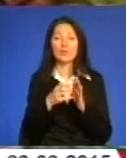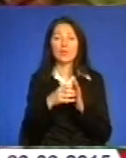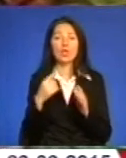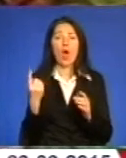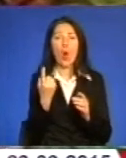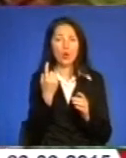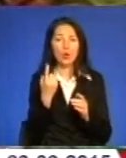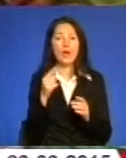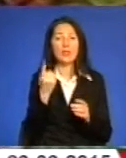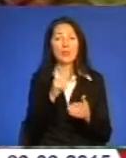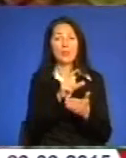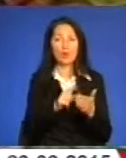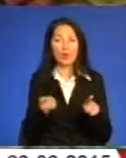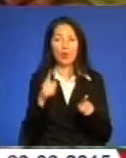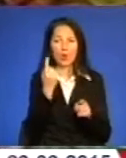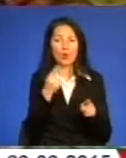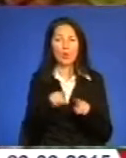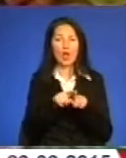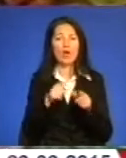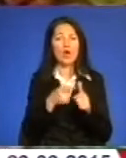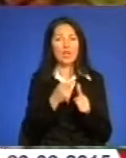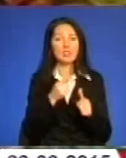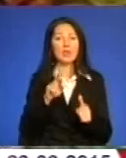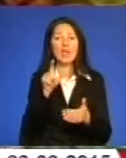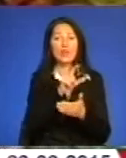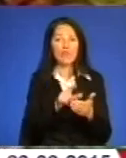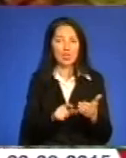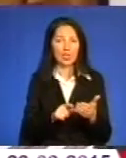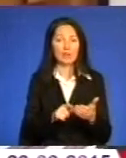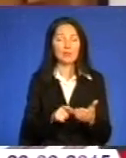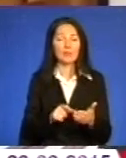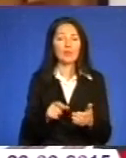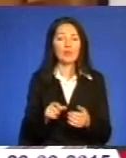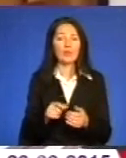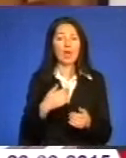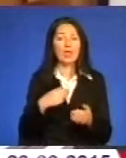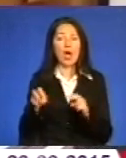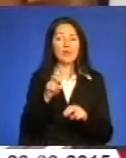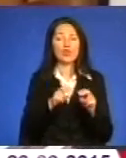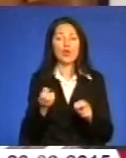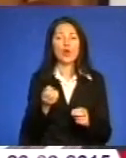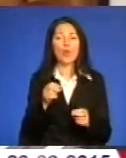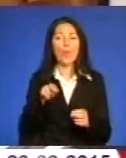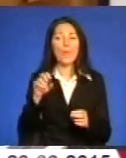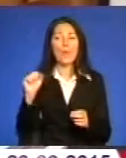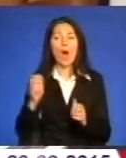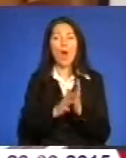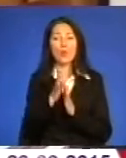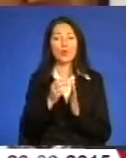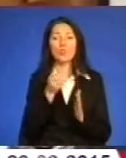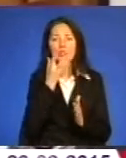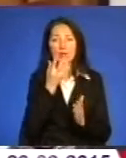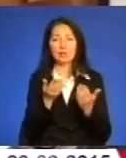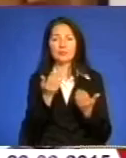із віршів Василя Ярмуша. Я відшукаю папороті цвіт, лише б дійти, а може інший